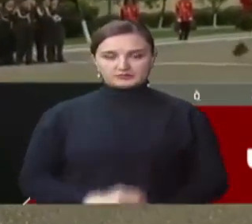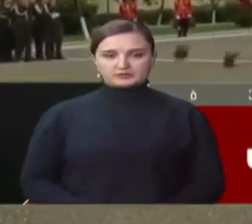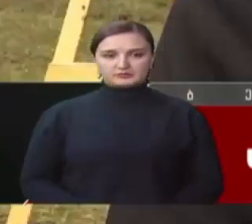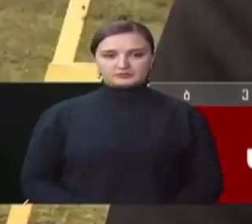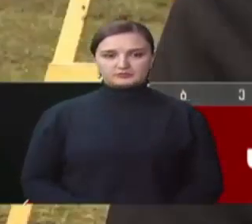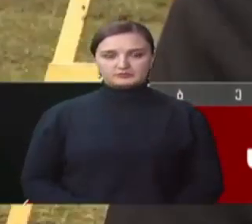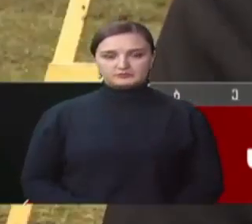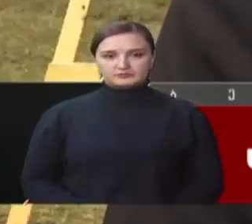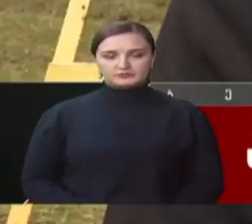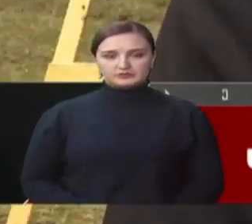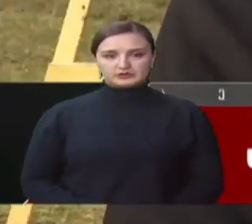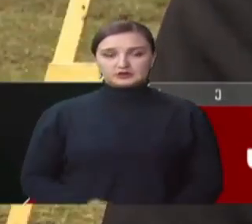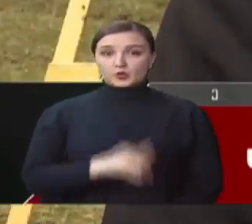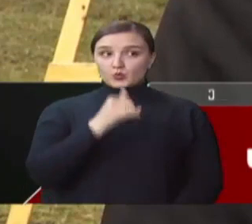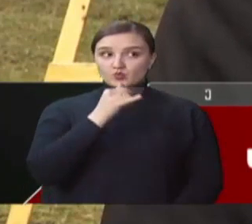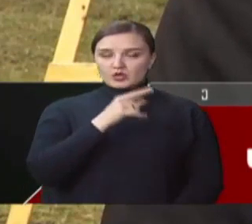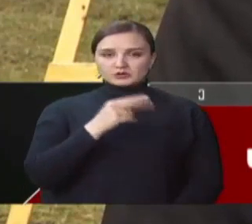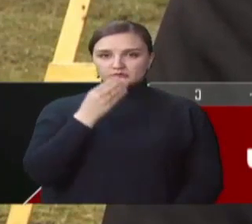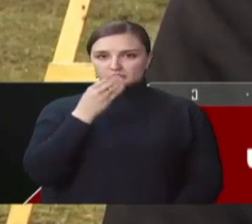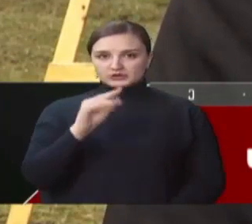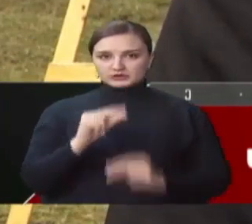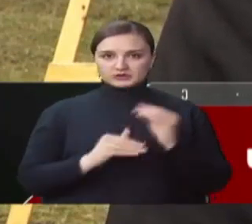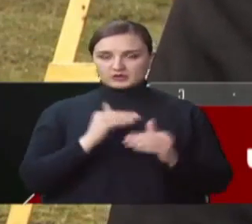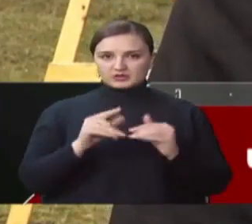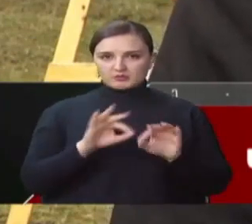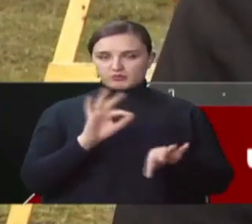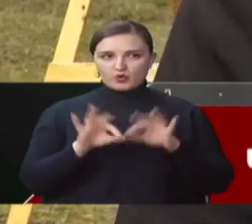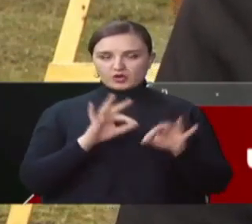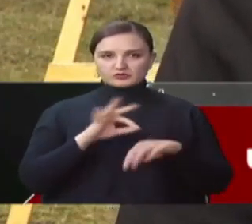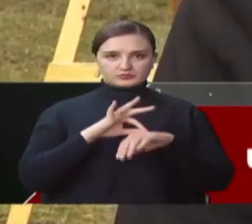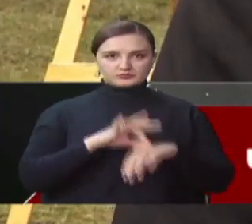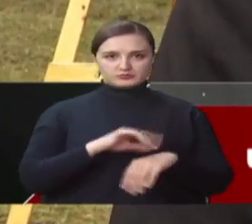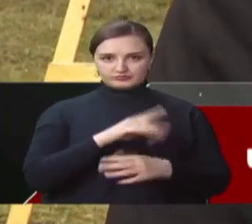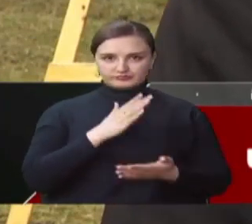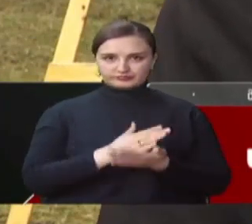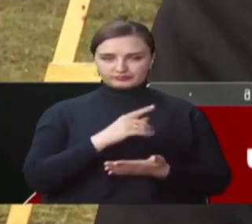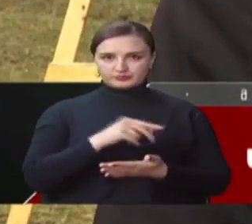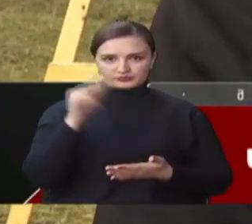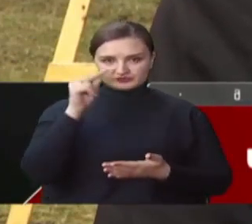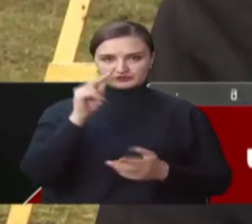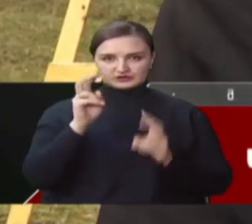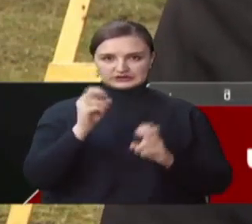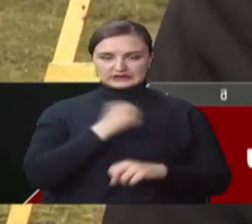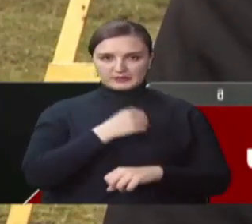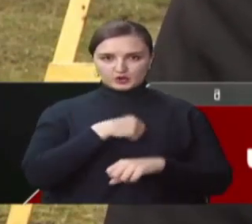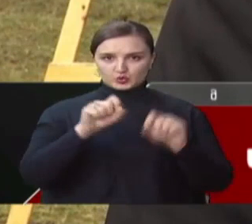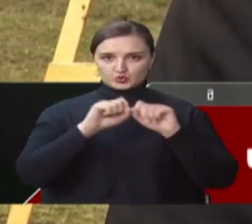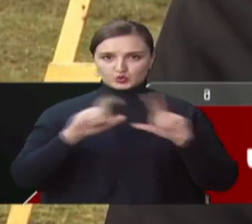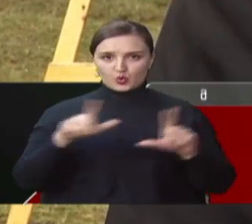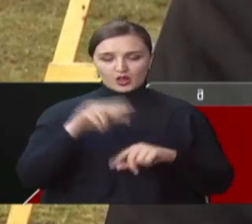Დასავლეთ საქართველოში, ქუთაისში წარმატებით ხორციელდება აღნიშნული პროექტი და წარმატებით ფუნქციონირებს კადეტთა სამხედრო ლიცეუმი,